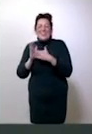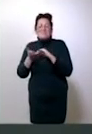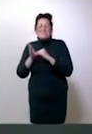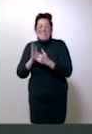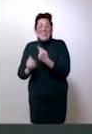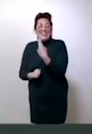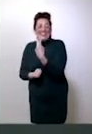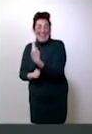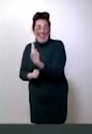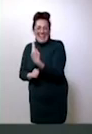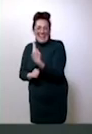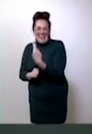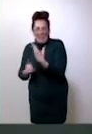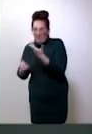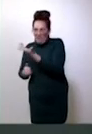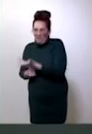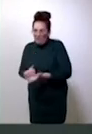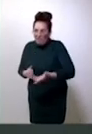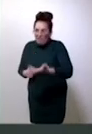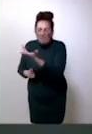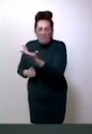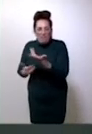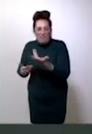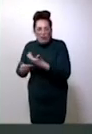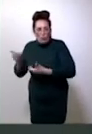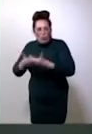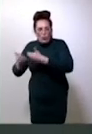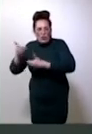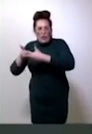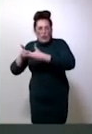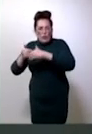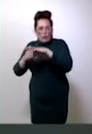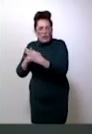soit environ 14% de la surface de la commune de Bordeaux.